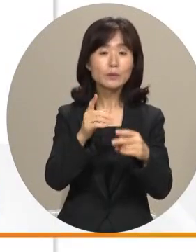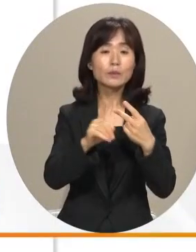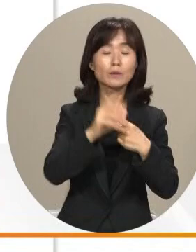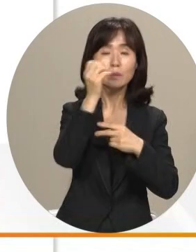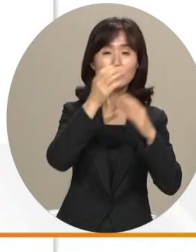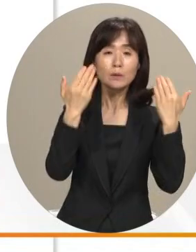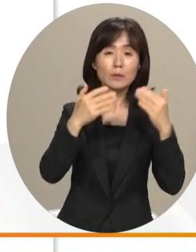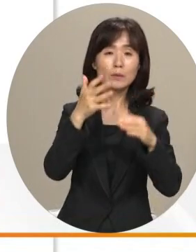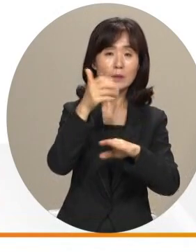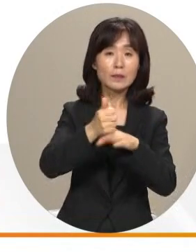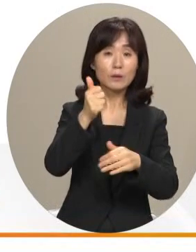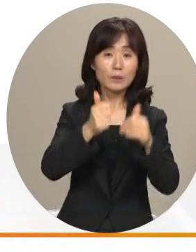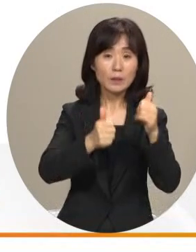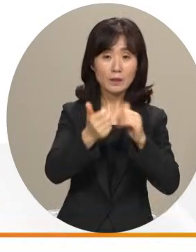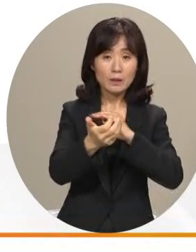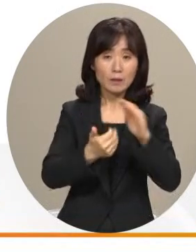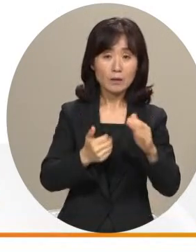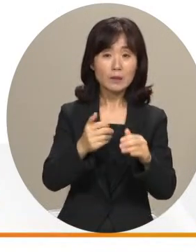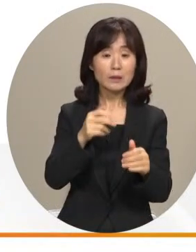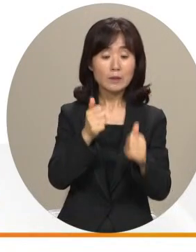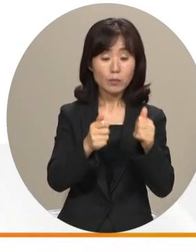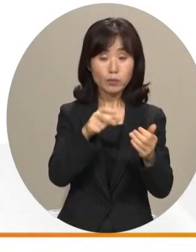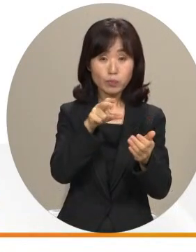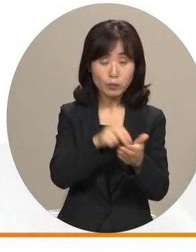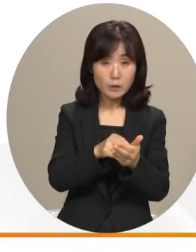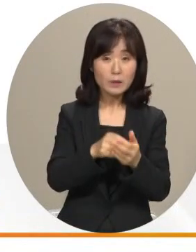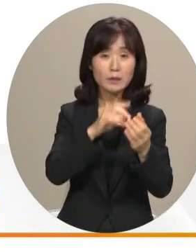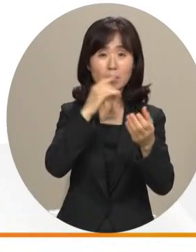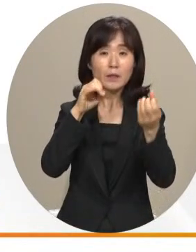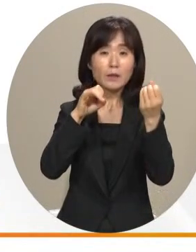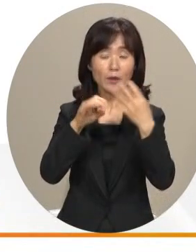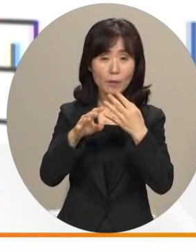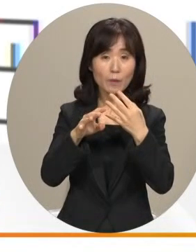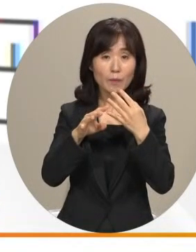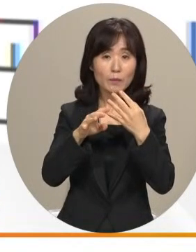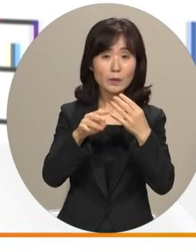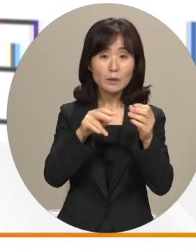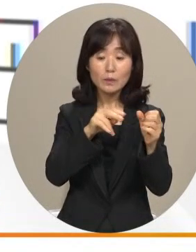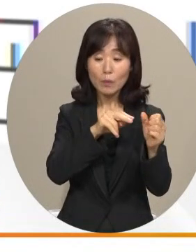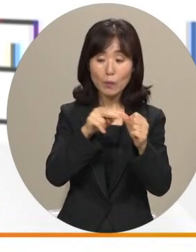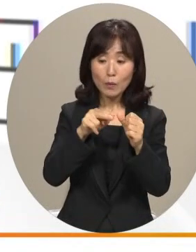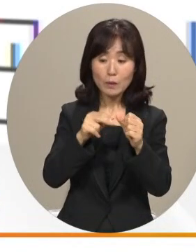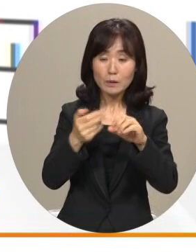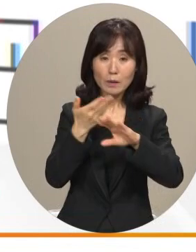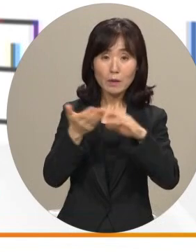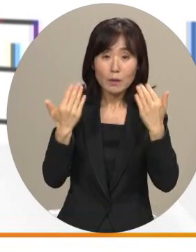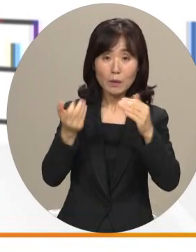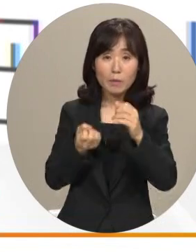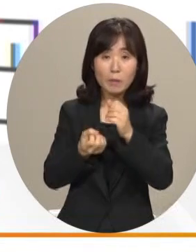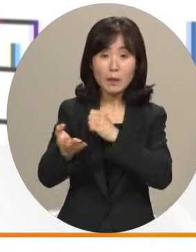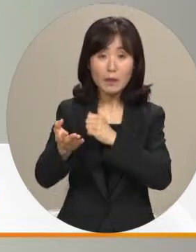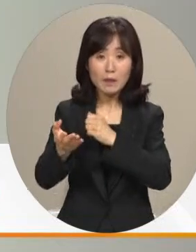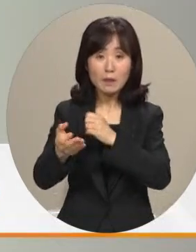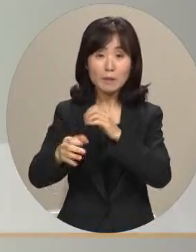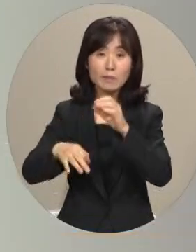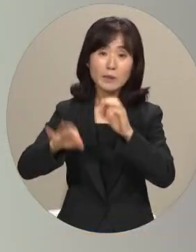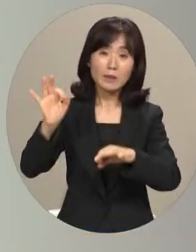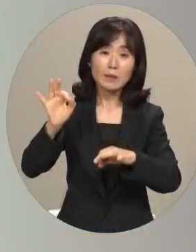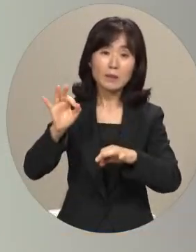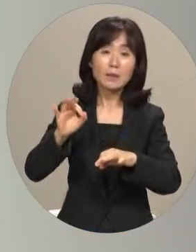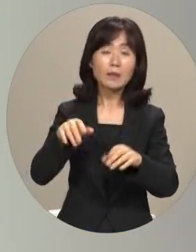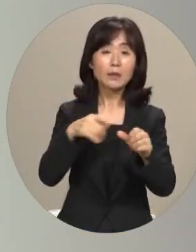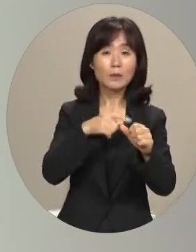기말고사 앞두고 시험 문제와 정답 정보가 담긴 문항 정보표가 다른 학교에 노출되는 일이 생긴 겁니다